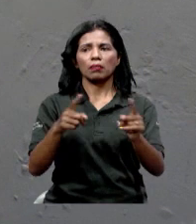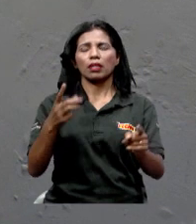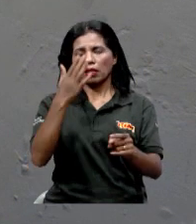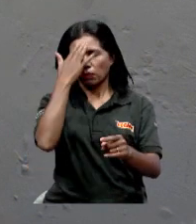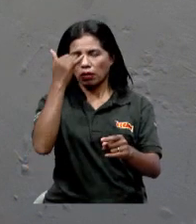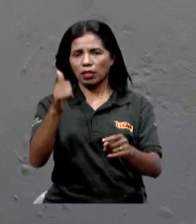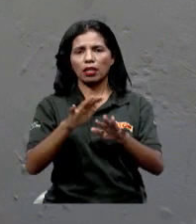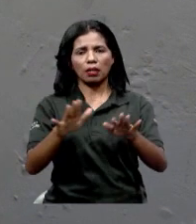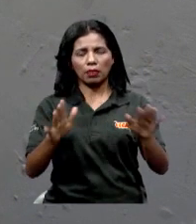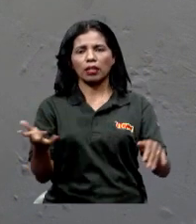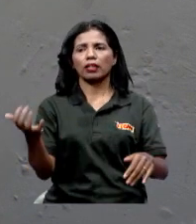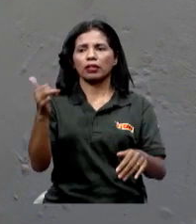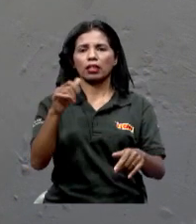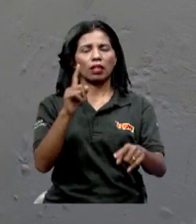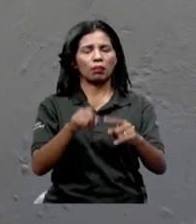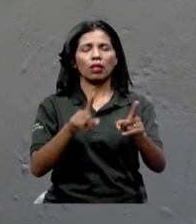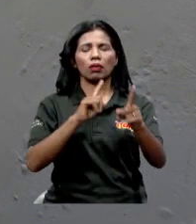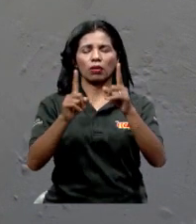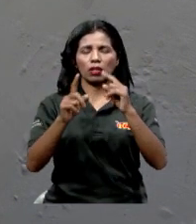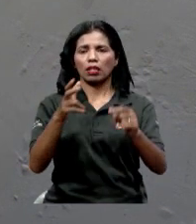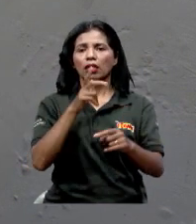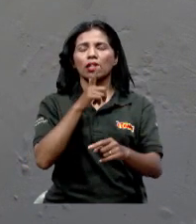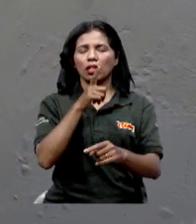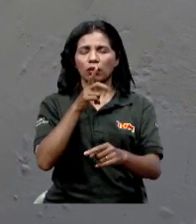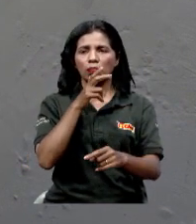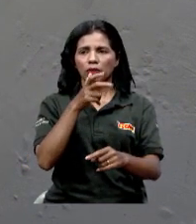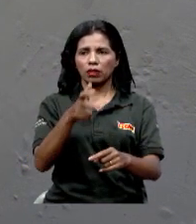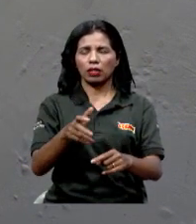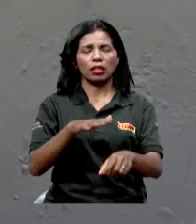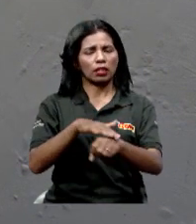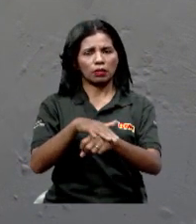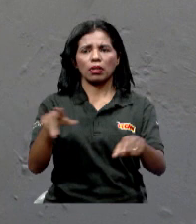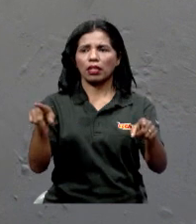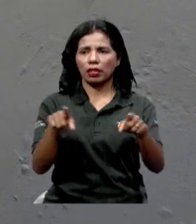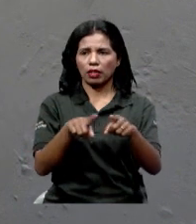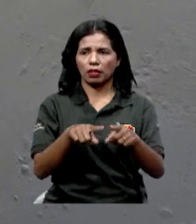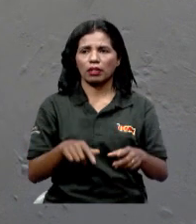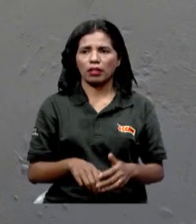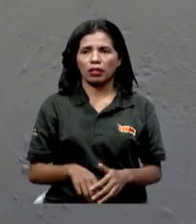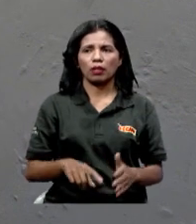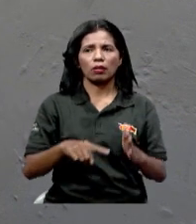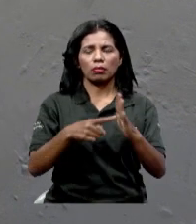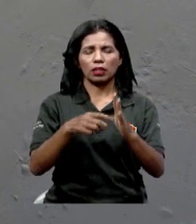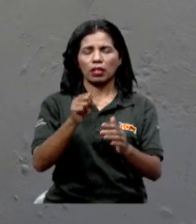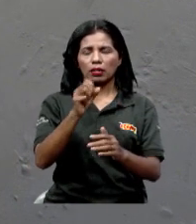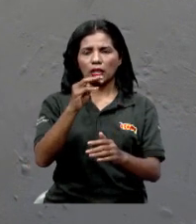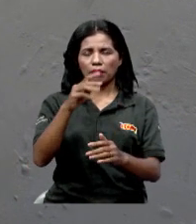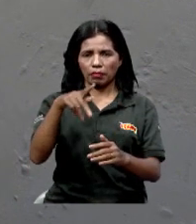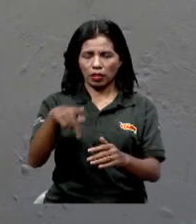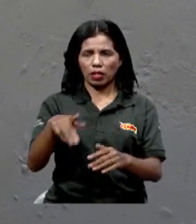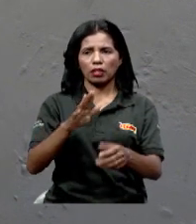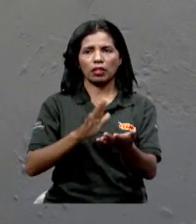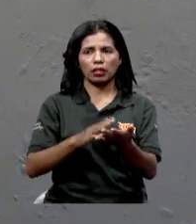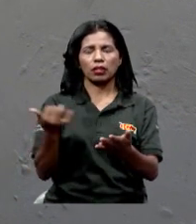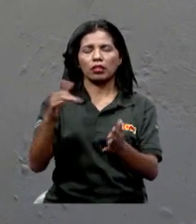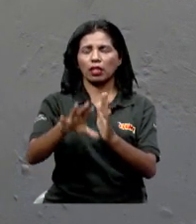memang lapar sih lapar kuliah liang Portugis. Inggris dia semua tanya anesan. Inggris ni kau masih usia SMP sekolah basic kau ni sih